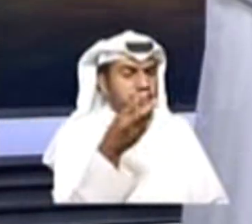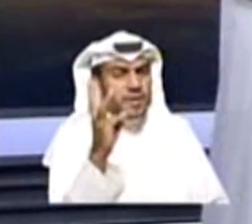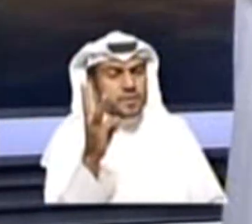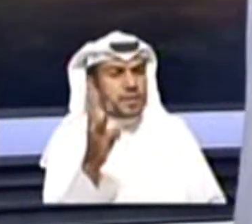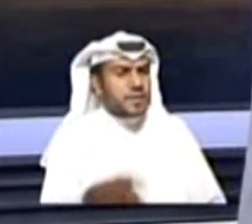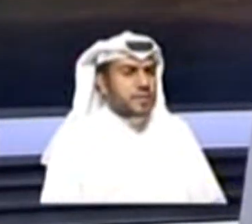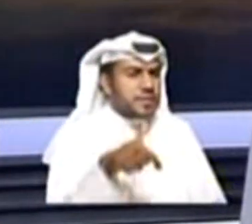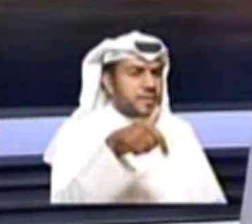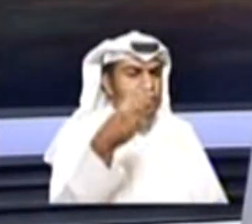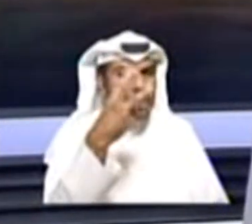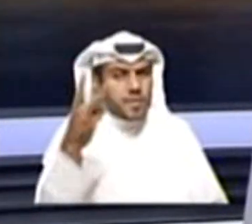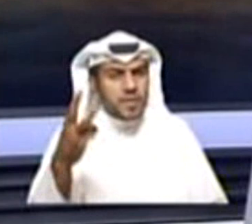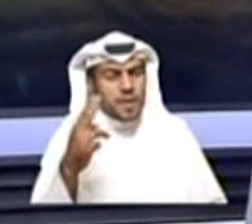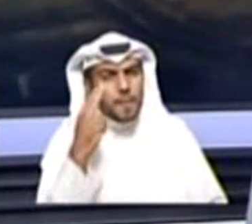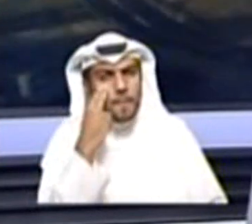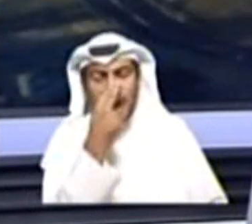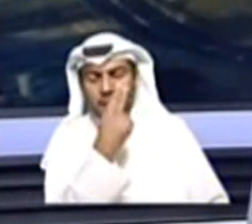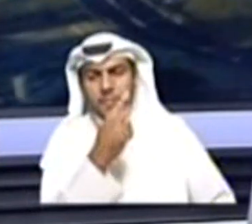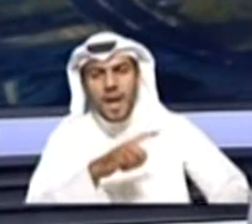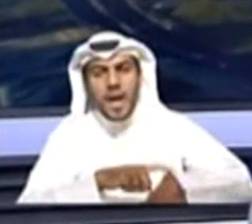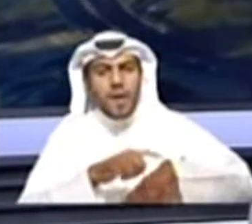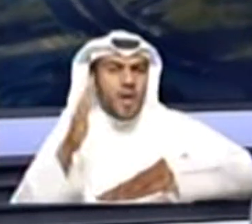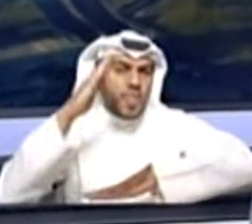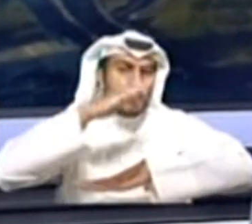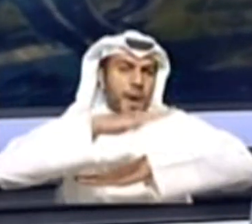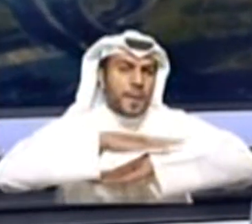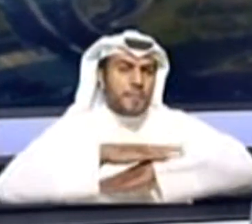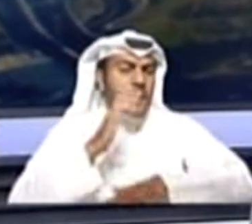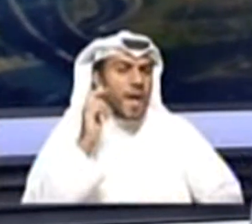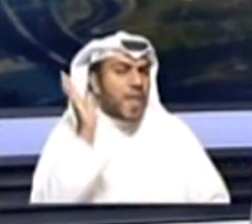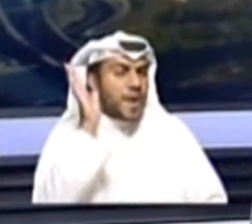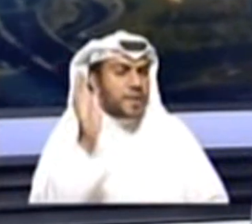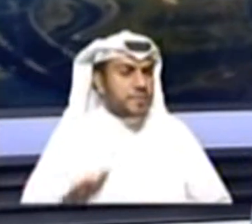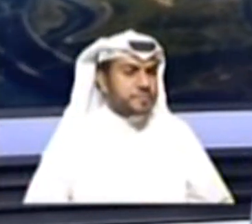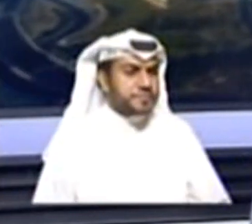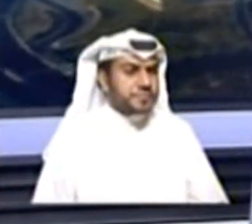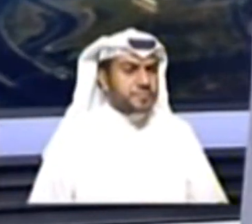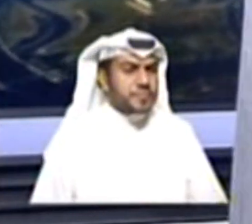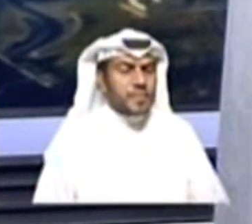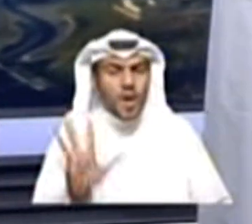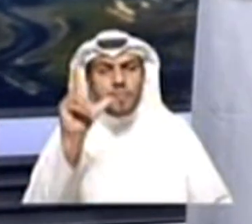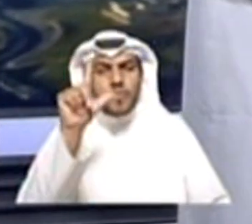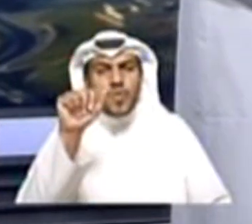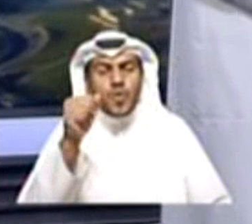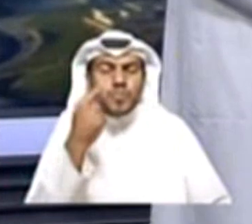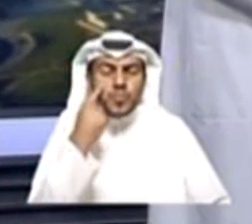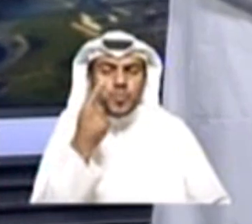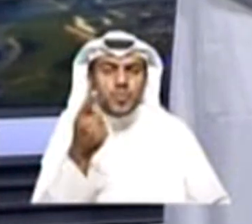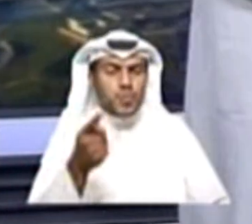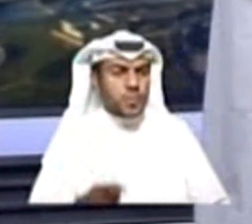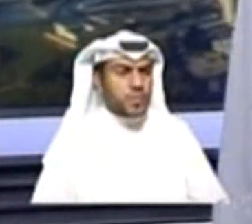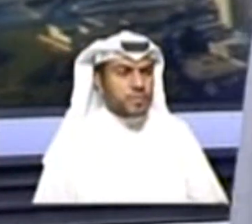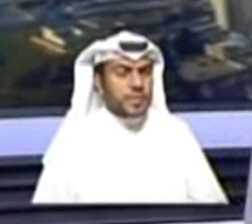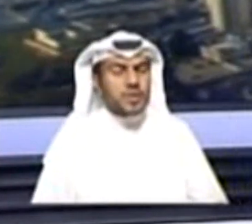5:13 و6:33 دقيقة موعد غروب الشمس. أما الطقس المتوقع بمشيئة الله خلال 5 أيام القادمة على مدينة الكويت،